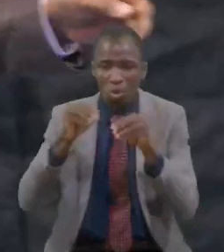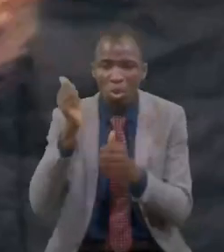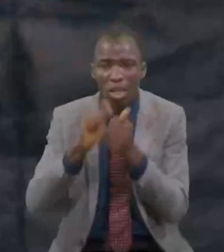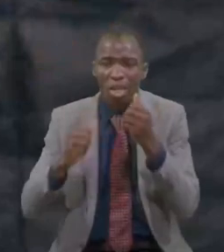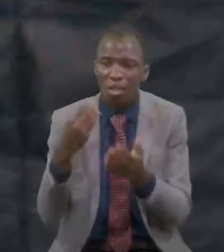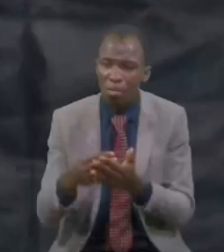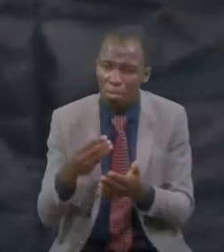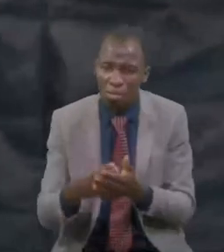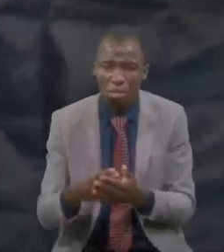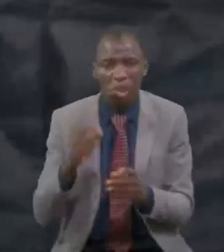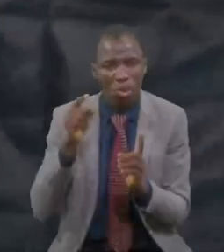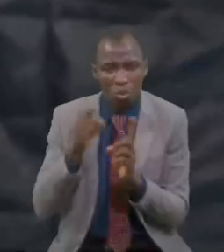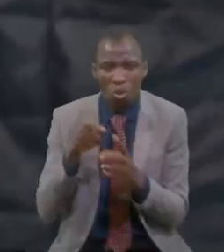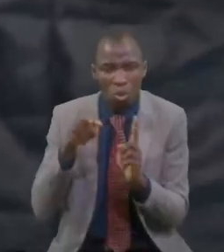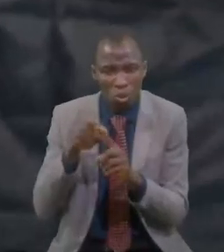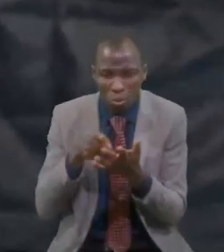habillement